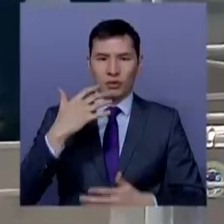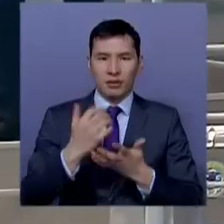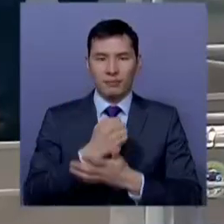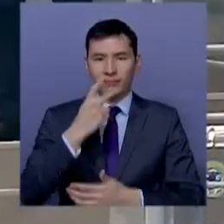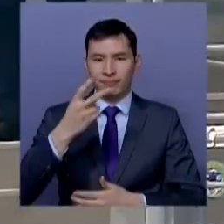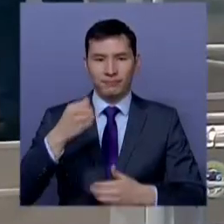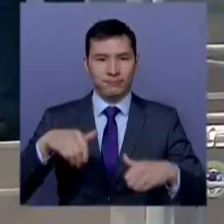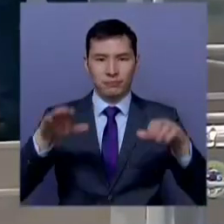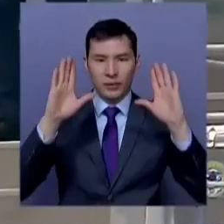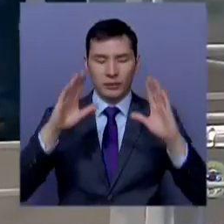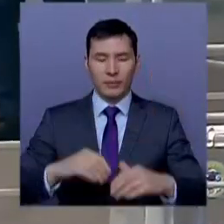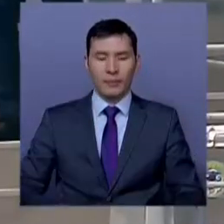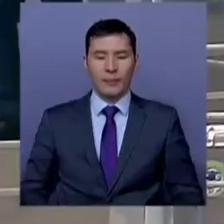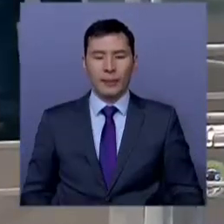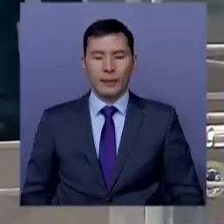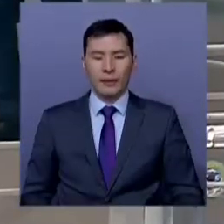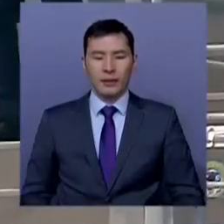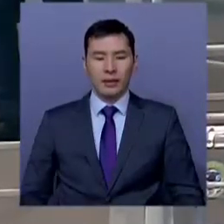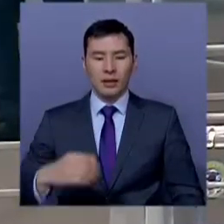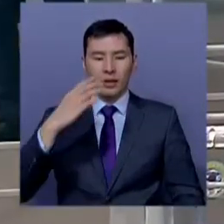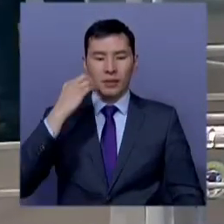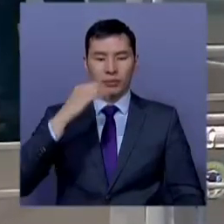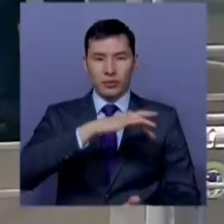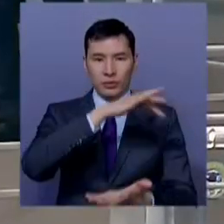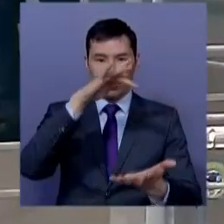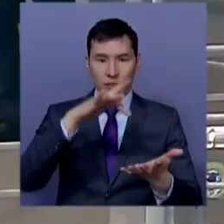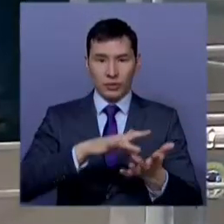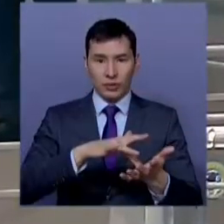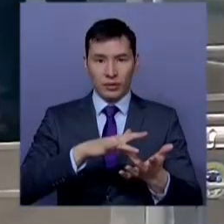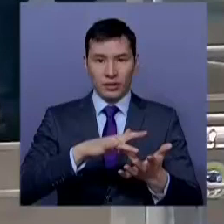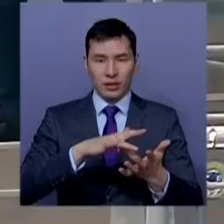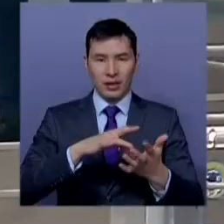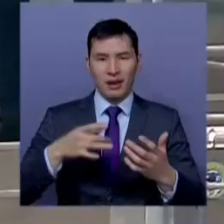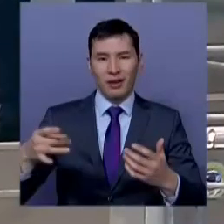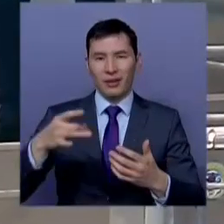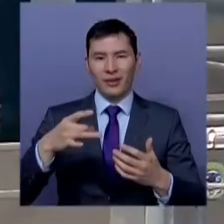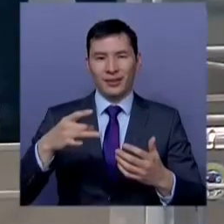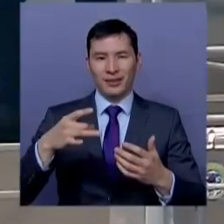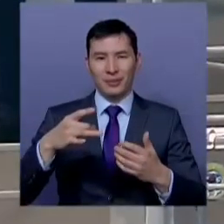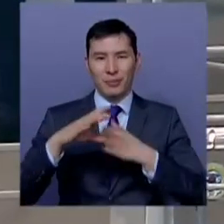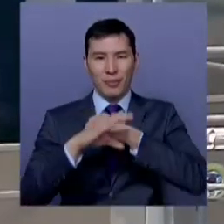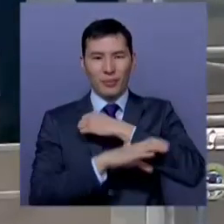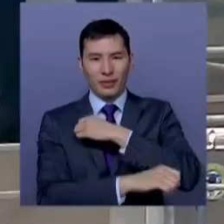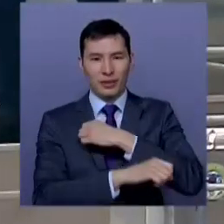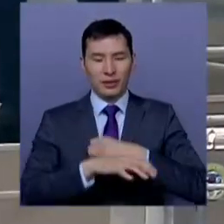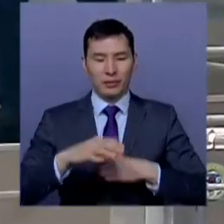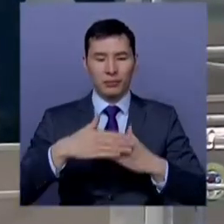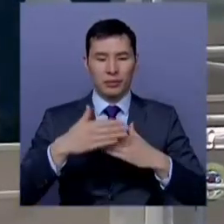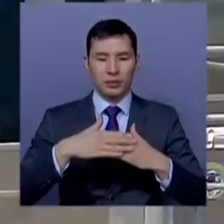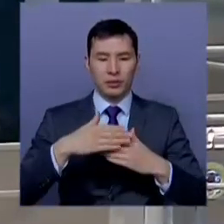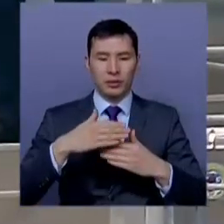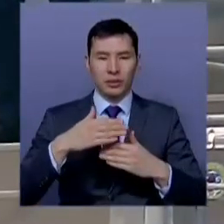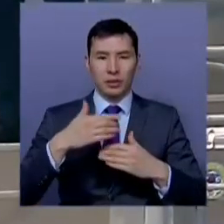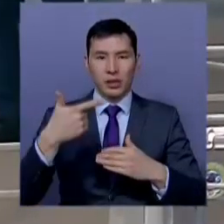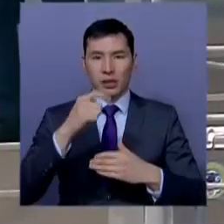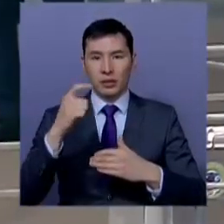жеткізді. Алматы қаласының төменгі бөлігіне газ құбырлары тартылды. Сол газ құбырларына қосылу үшін 300 мың теңге ақша керек екен.